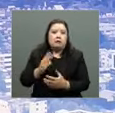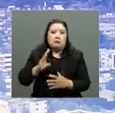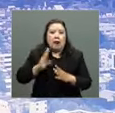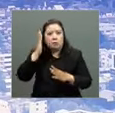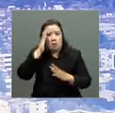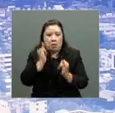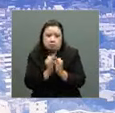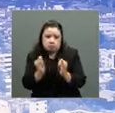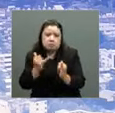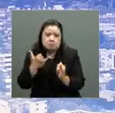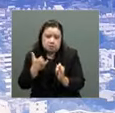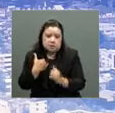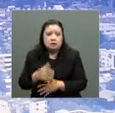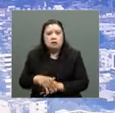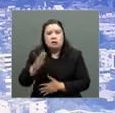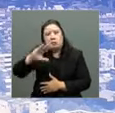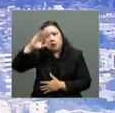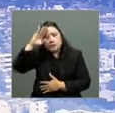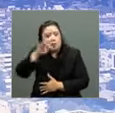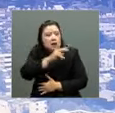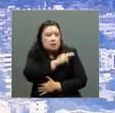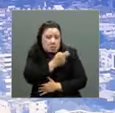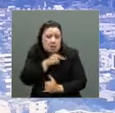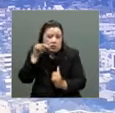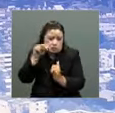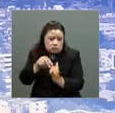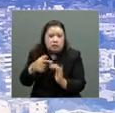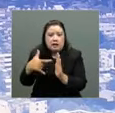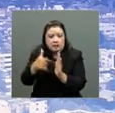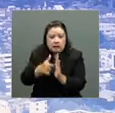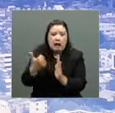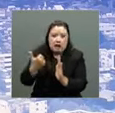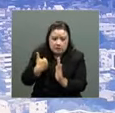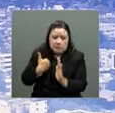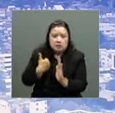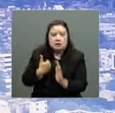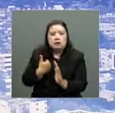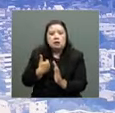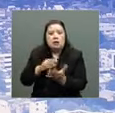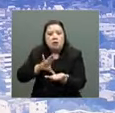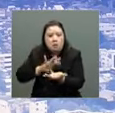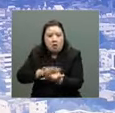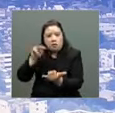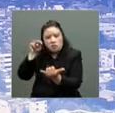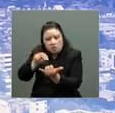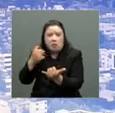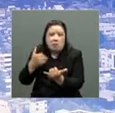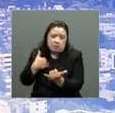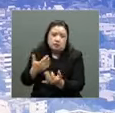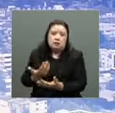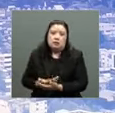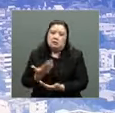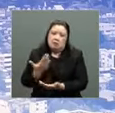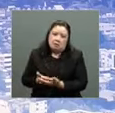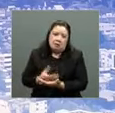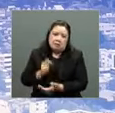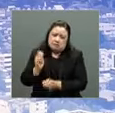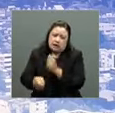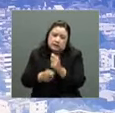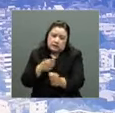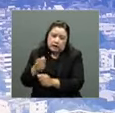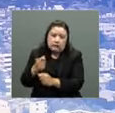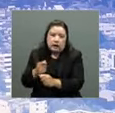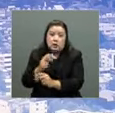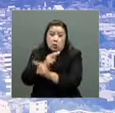ให้กับเขาในการมานอนยูกยาหมอต้องมาดูแลสิ่งต่างๆที่ต้องเสียนี่มากกว่าข้าว3มื้ออีก